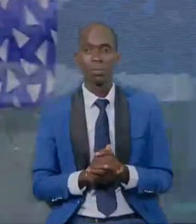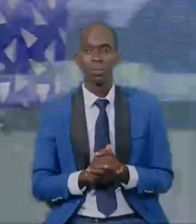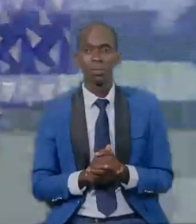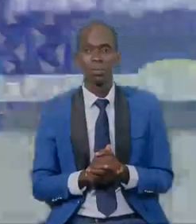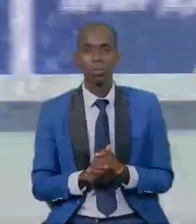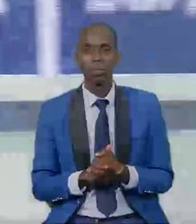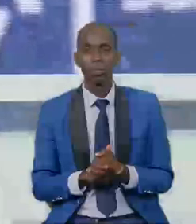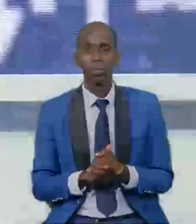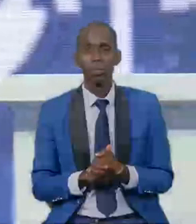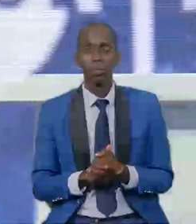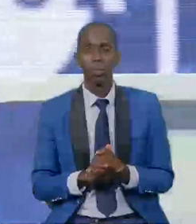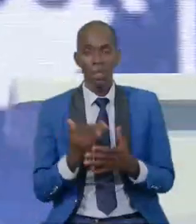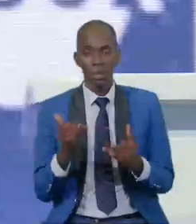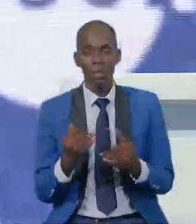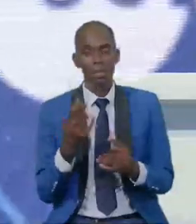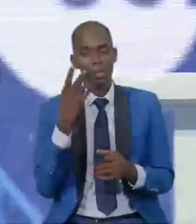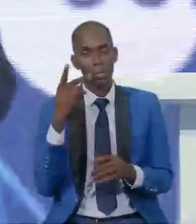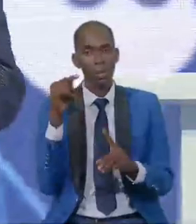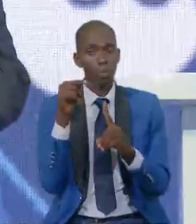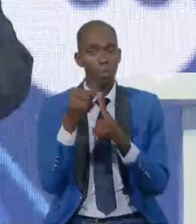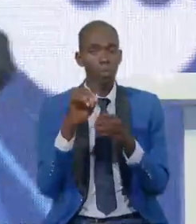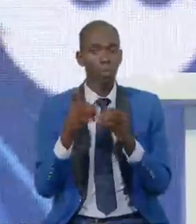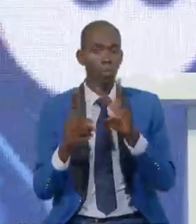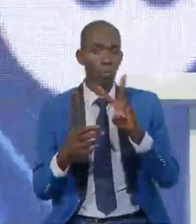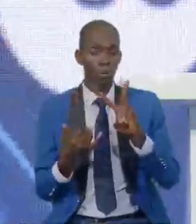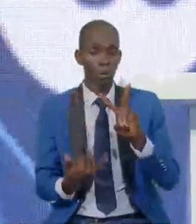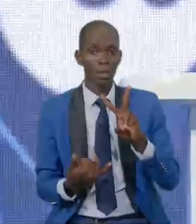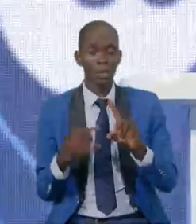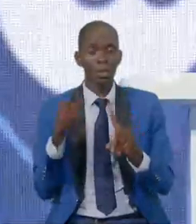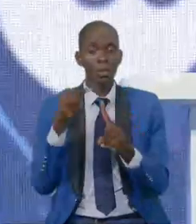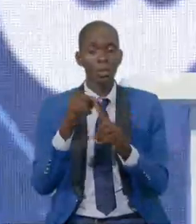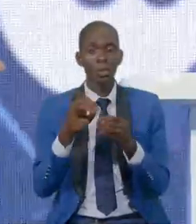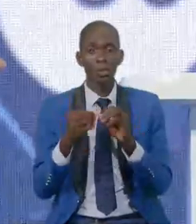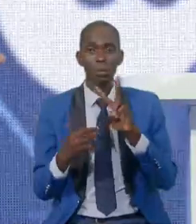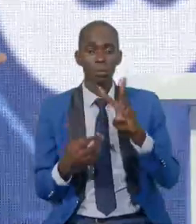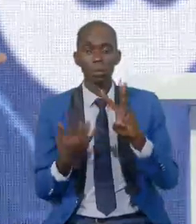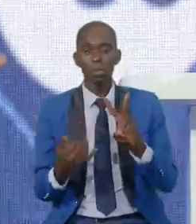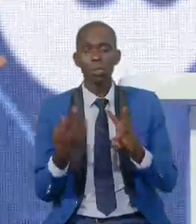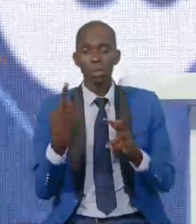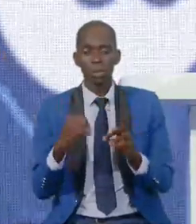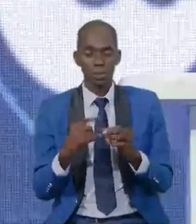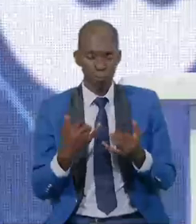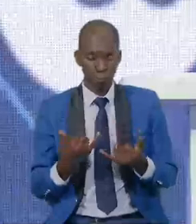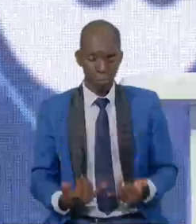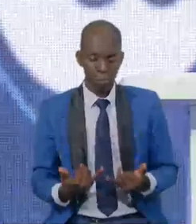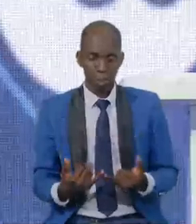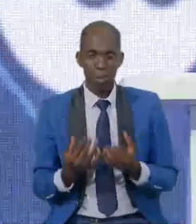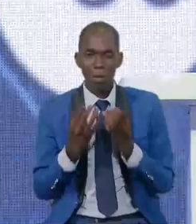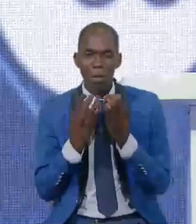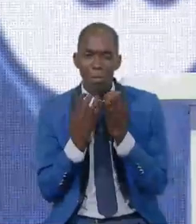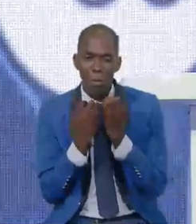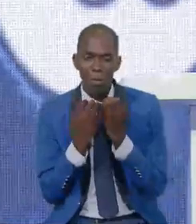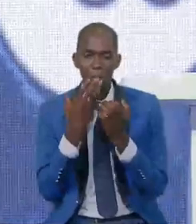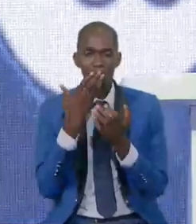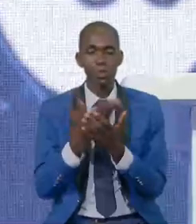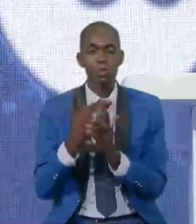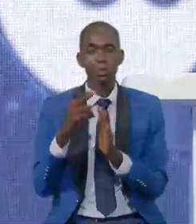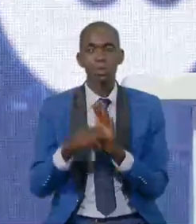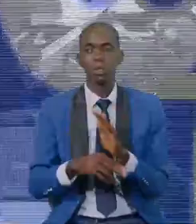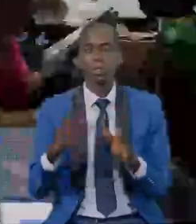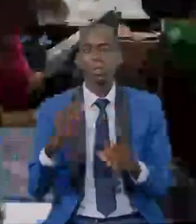cet homme, cette femme est sauvée. Deuxième point ici. Deuxième point. Precious goodness of